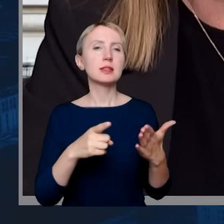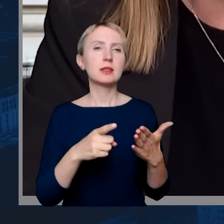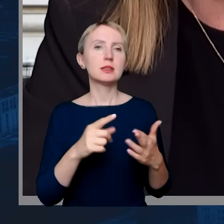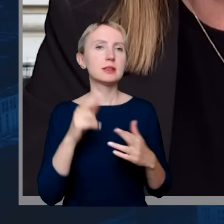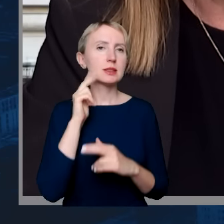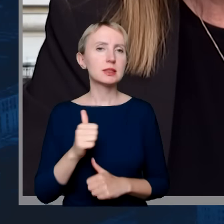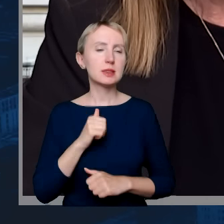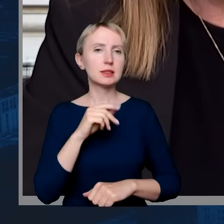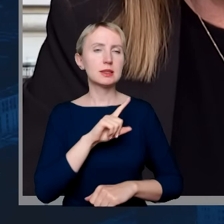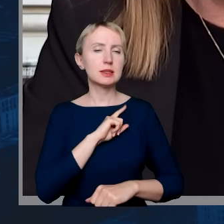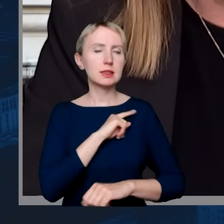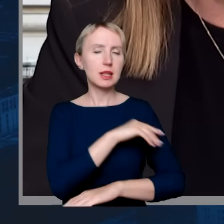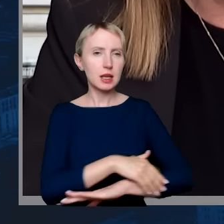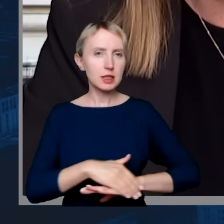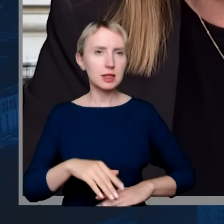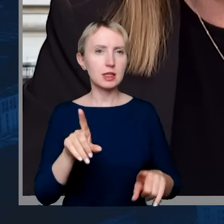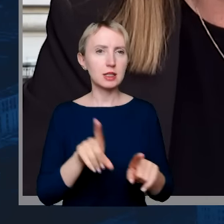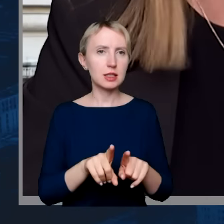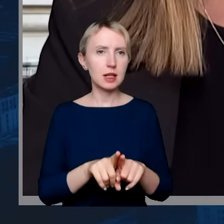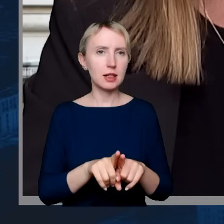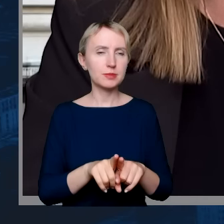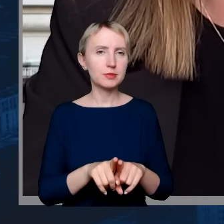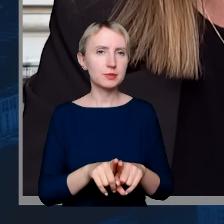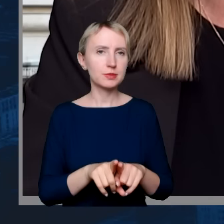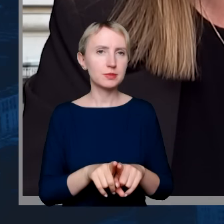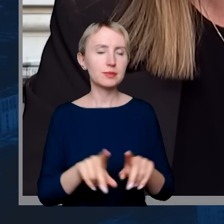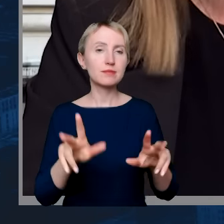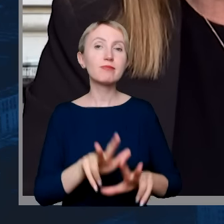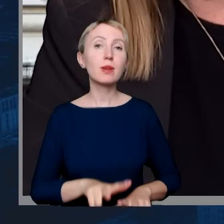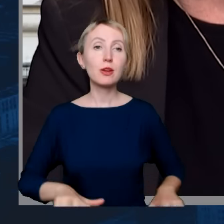Straży Granicznej, ale też rodzinami.